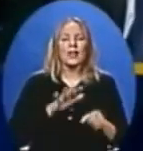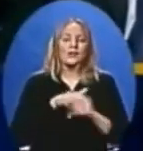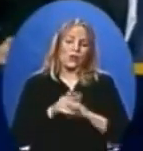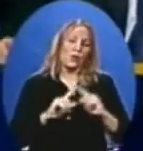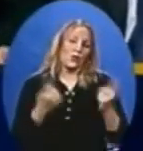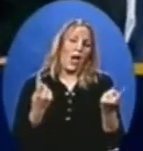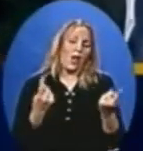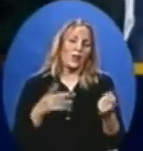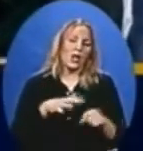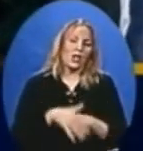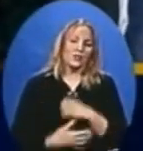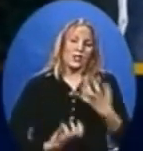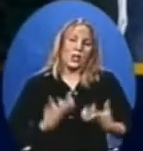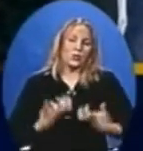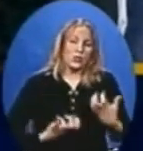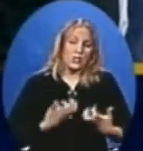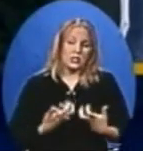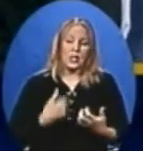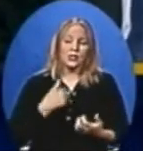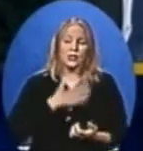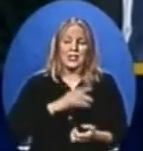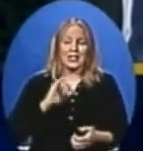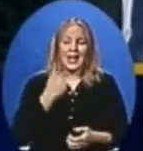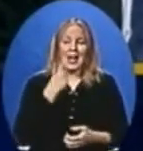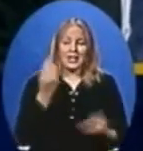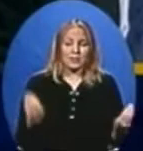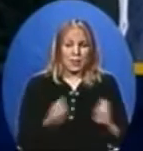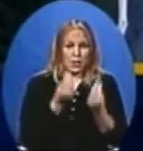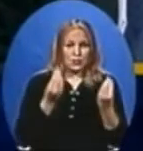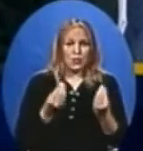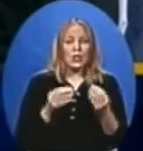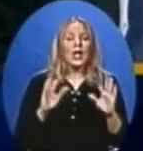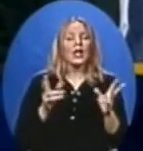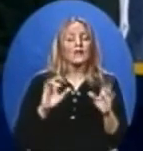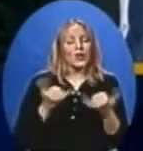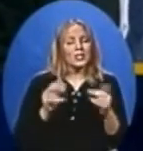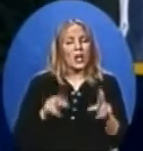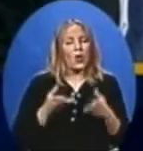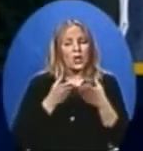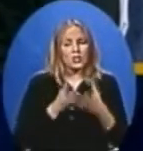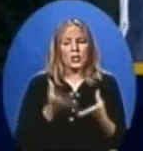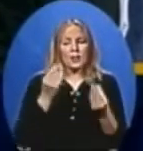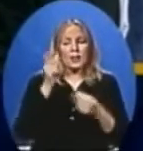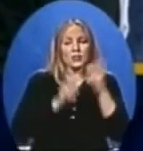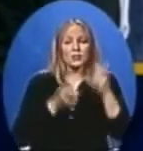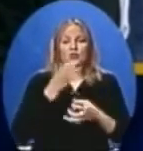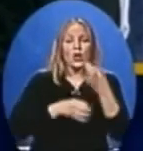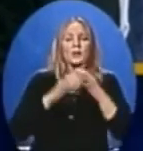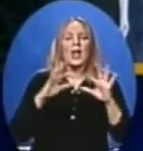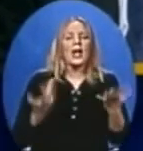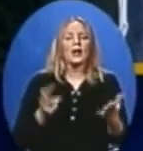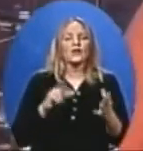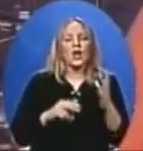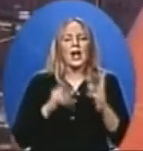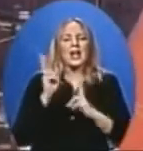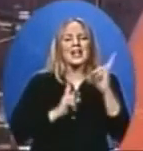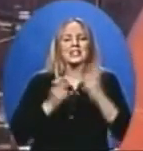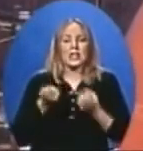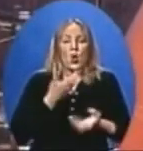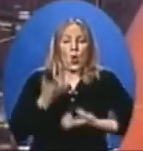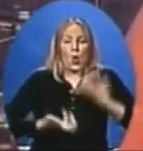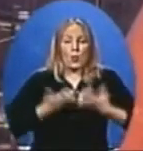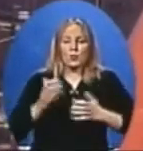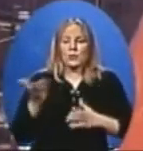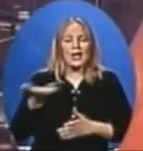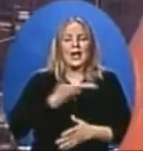השפעות אחרות להשפעת האוקסיטוצין. אני רוצה כן להגיד משהו, שאיפה זה יכול לעזור. הרבה אנשים שואלים אותה, איך אנחנו יכולים לייצר את ההורמון הזה